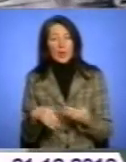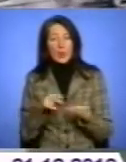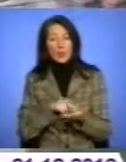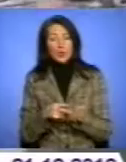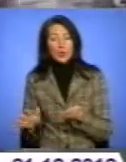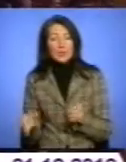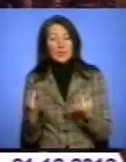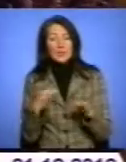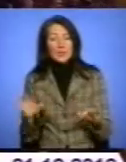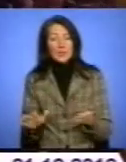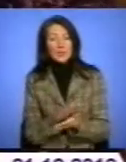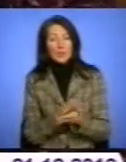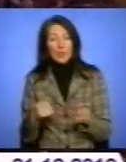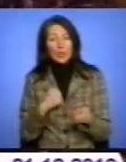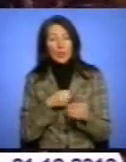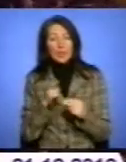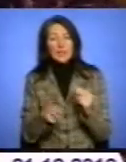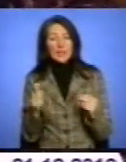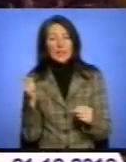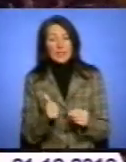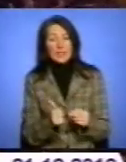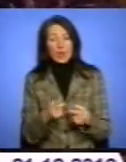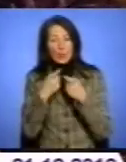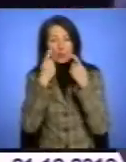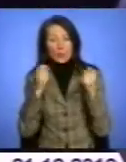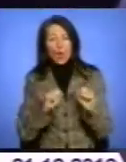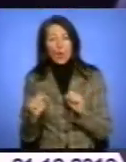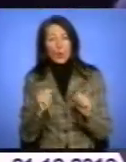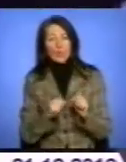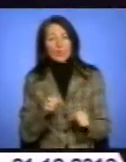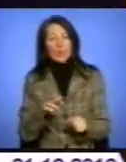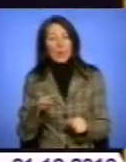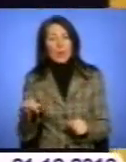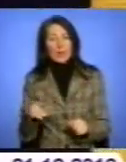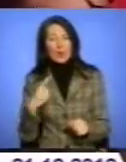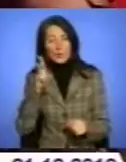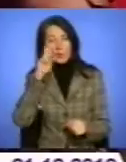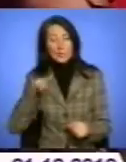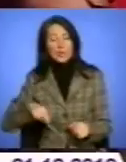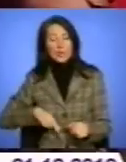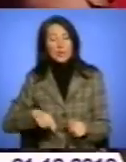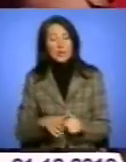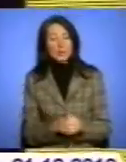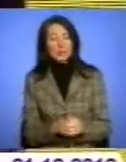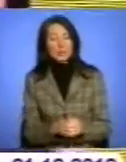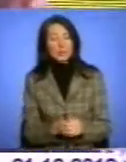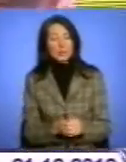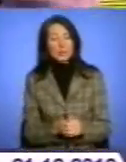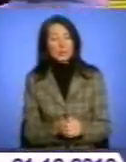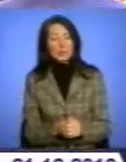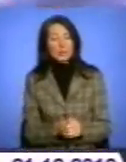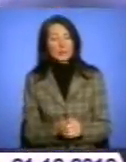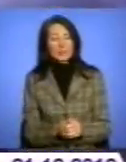наших громадян. По обіді урочистості відбулися в МВС. Правоохоронців привітав прем'єр Микола Азаров від імені президента.